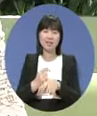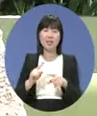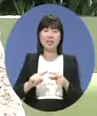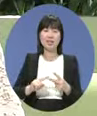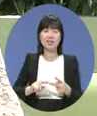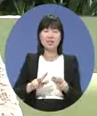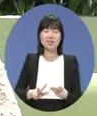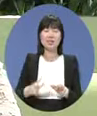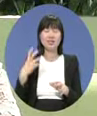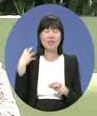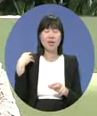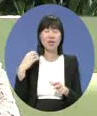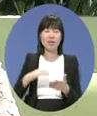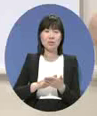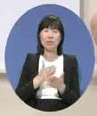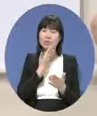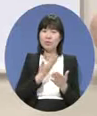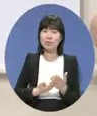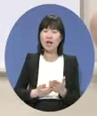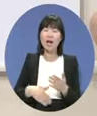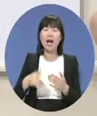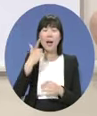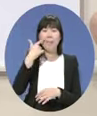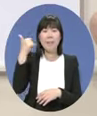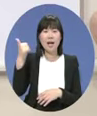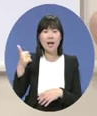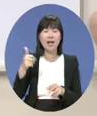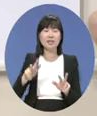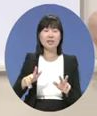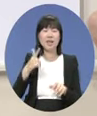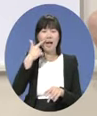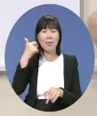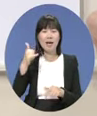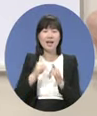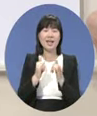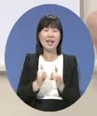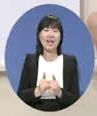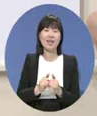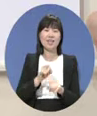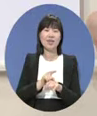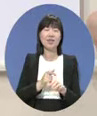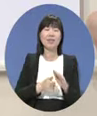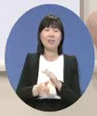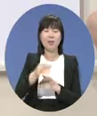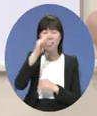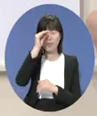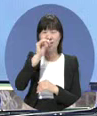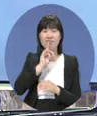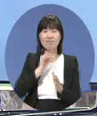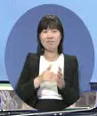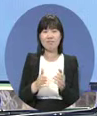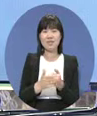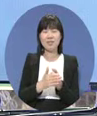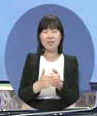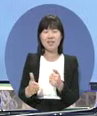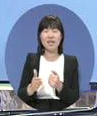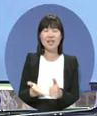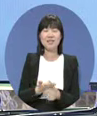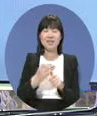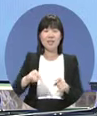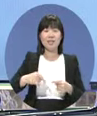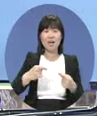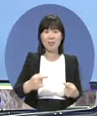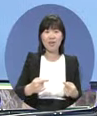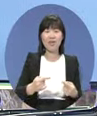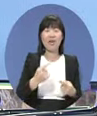해보신다든지 역할놀이가 중요하고요. 아빠. 예, 그렇죠. 아빠가 사회성의 대표주자거든요, 사실은. 그래서 양육의